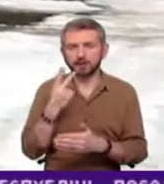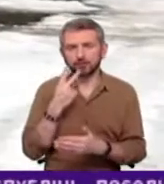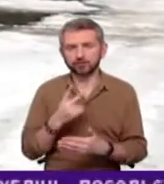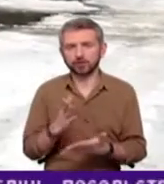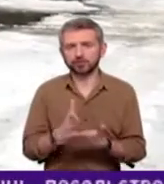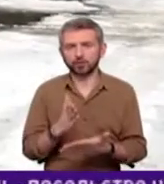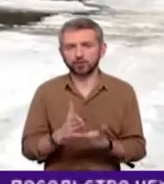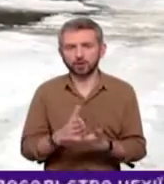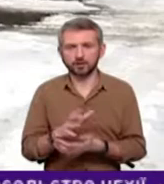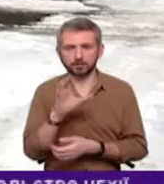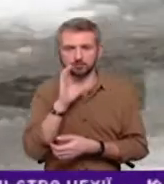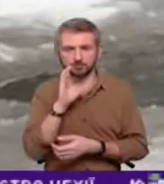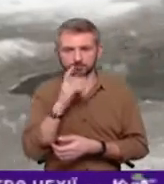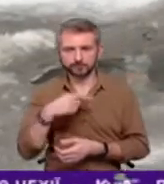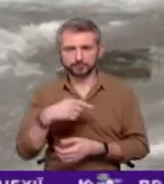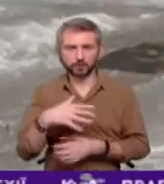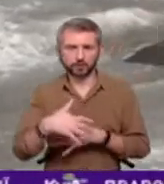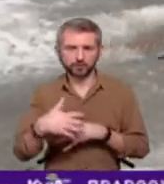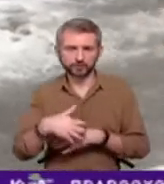чергують пухнасті помічники.